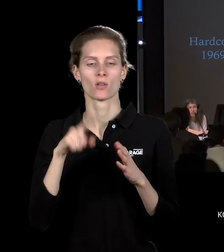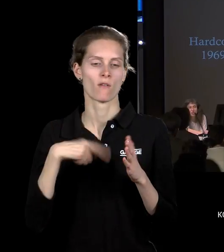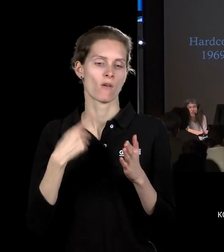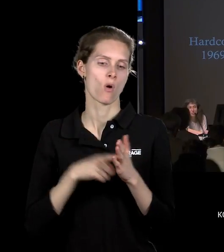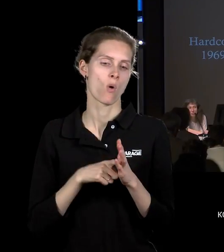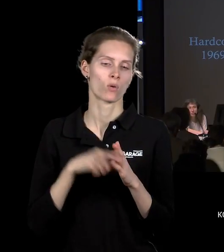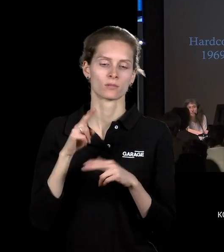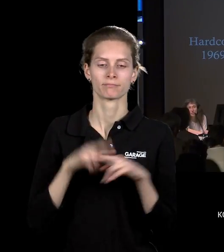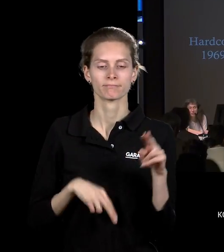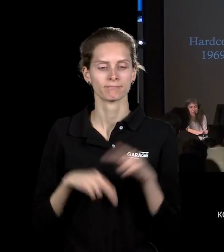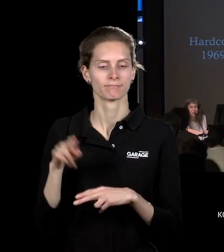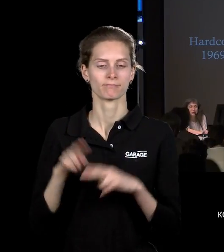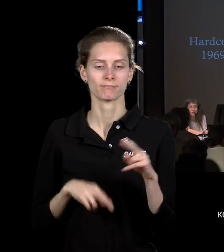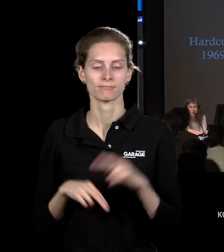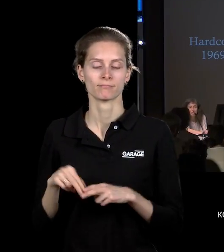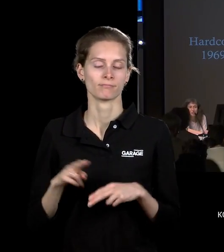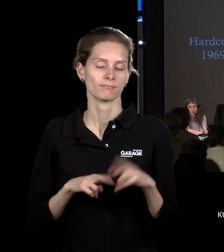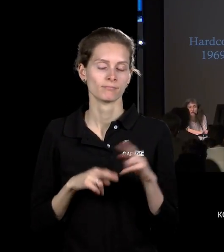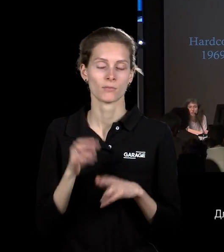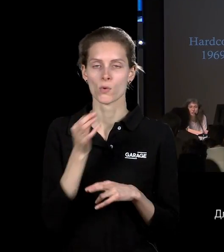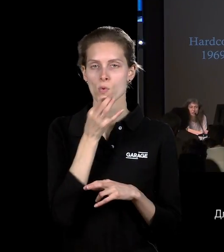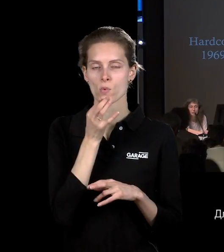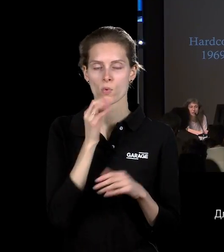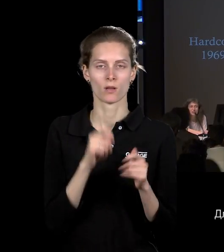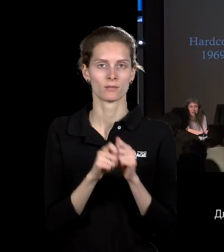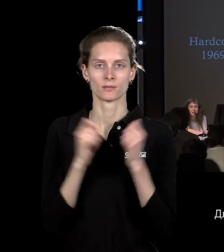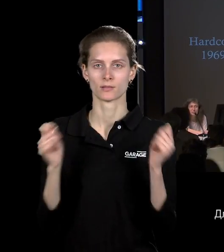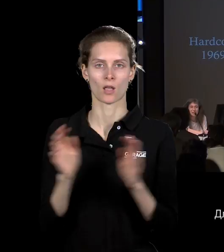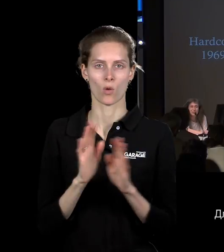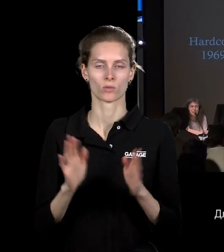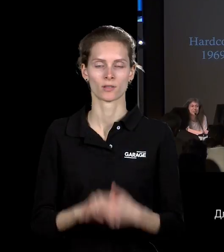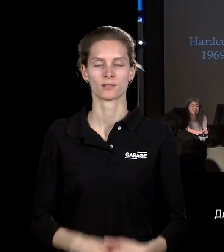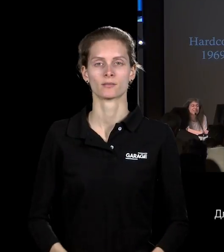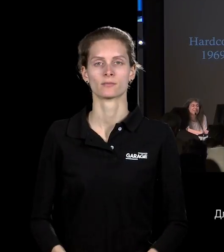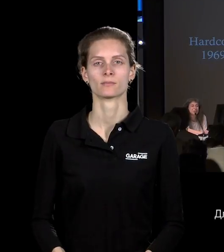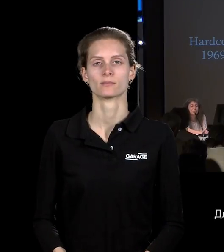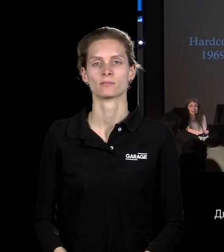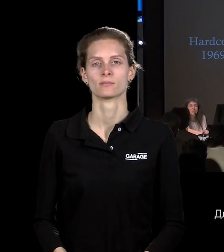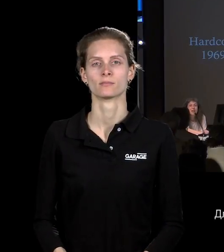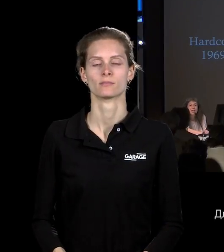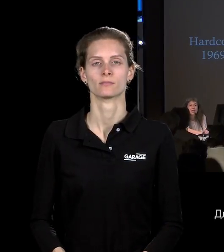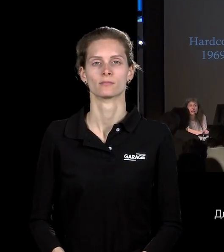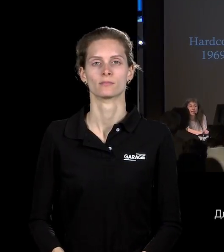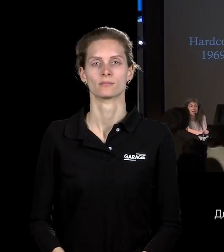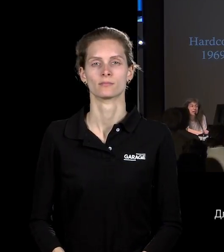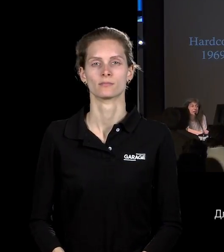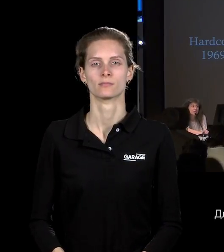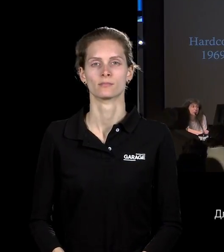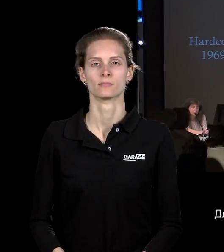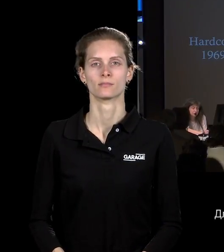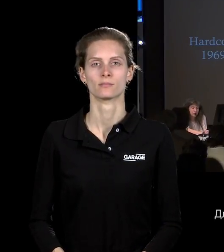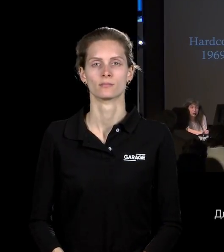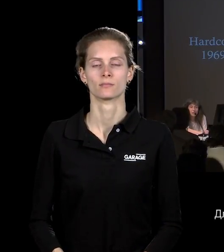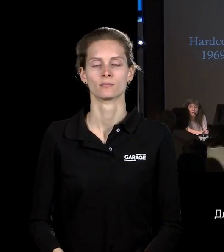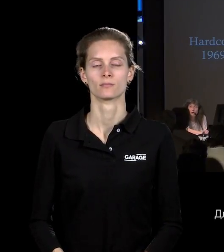открыт для посещения, поэтому неизвестно, что там на самом деле происходит. Это тоже такое вот гипотетическое пока что произведение искусства. И для